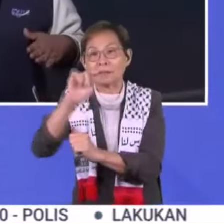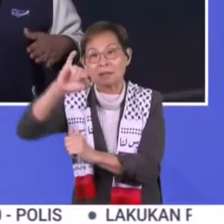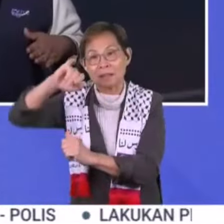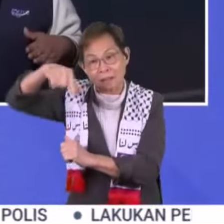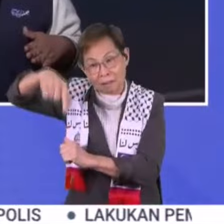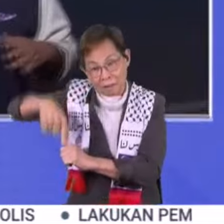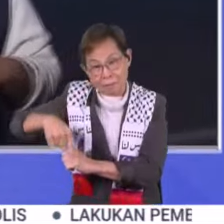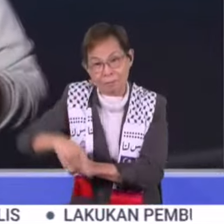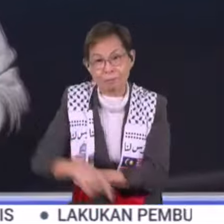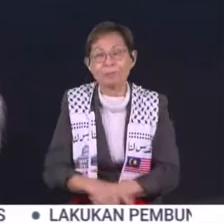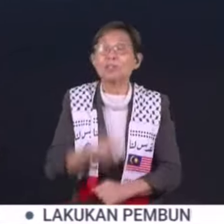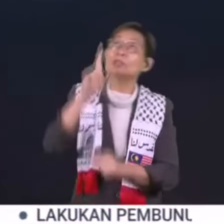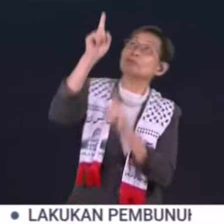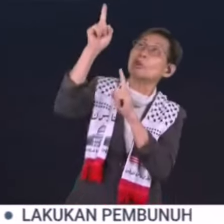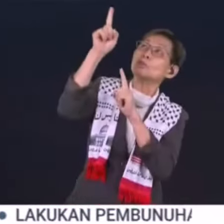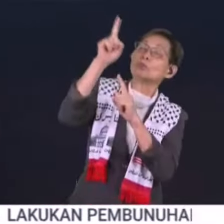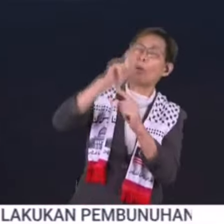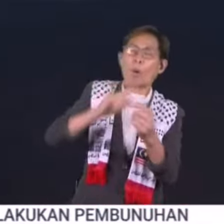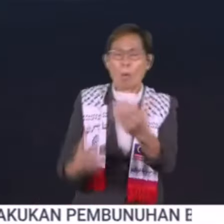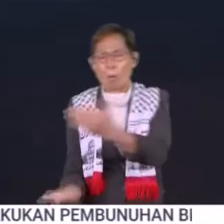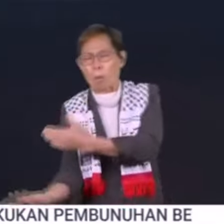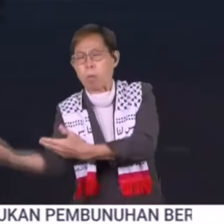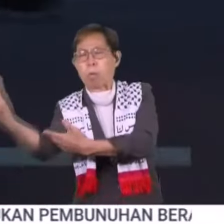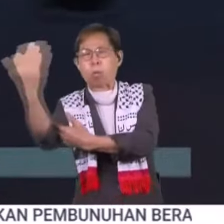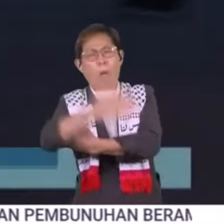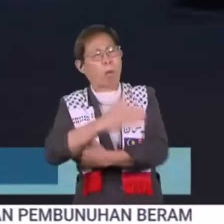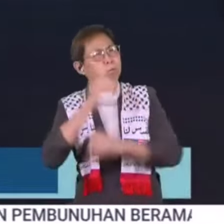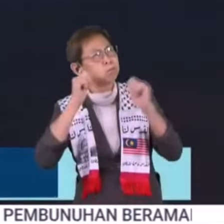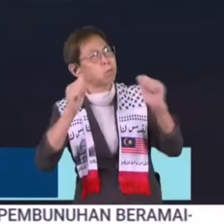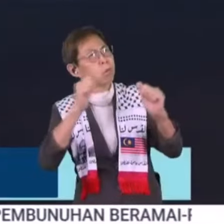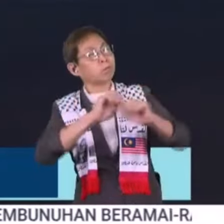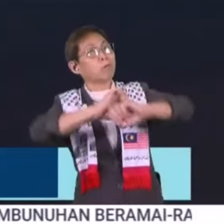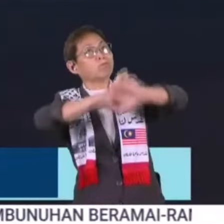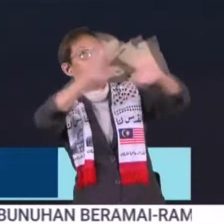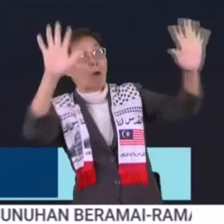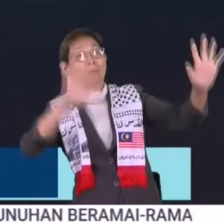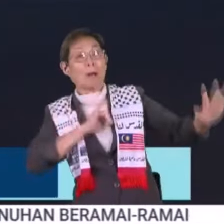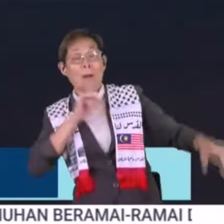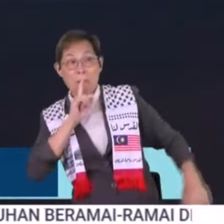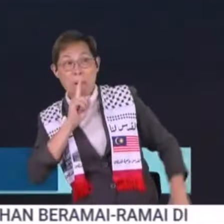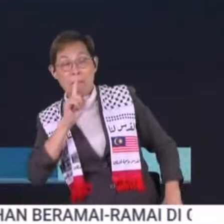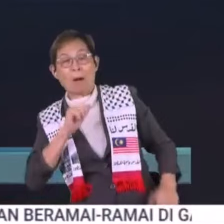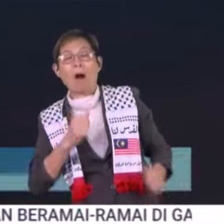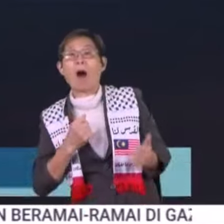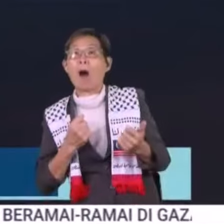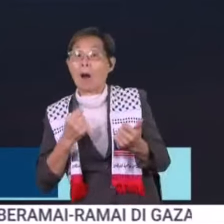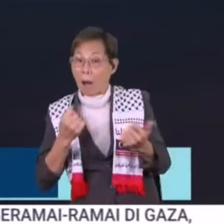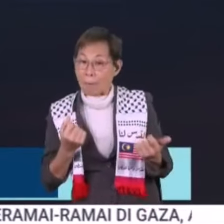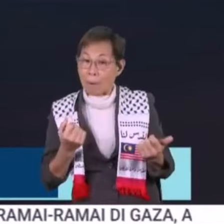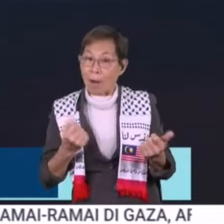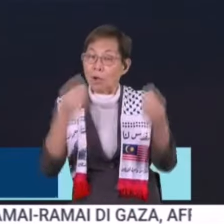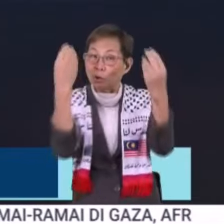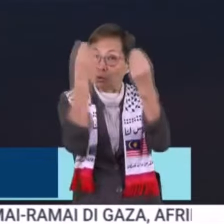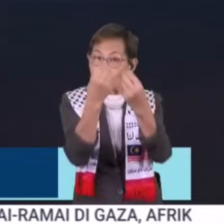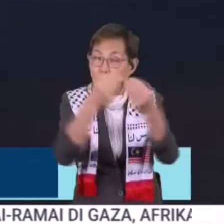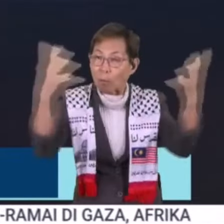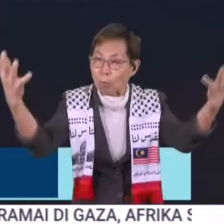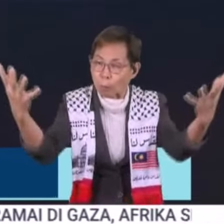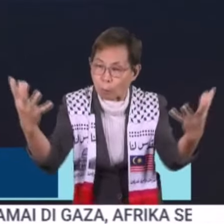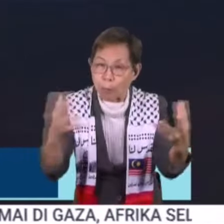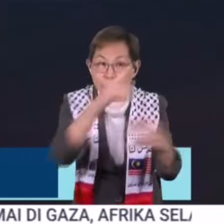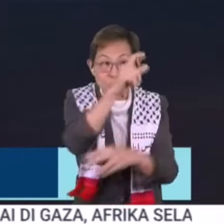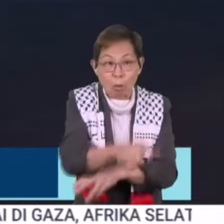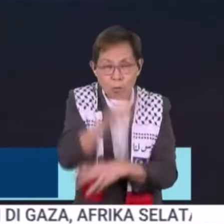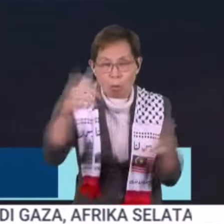Baik Azam, cuaca di Kelantan sepanjang hari ini baik dan cerah dan saya pasti ia sedikit sebanyak mendorong jumlah penurunan penduduk